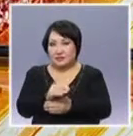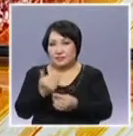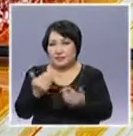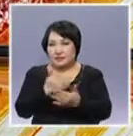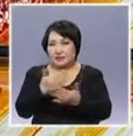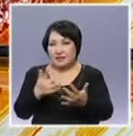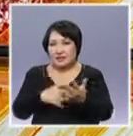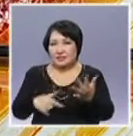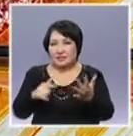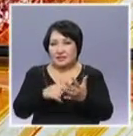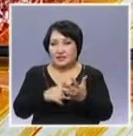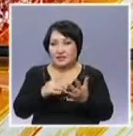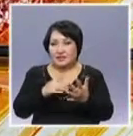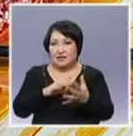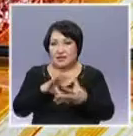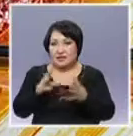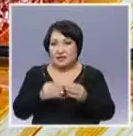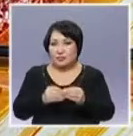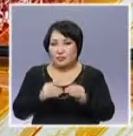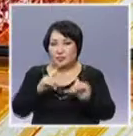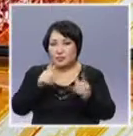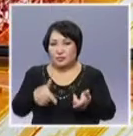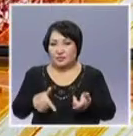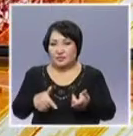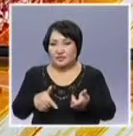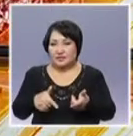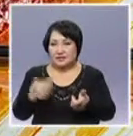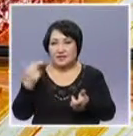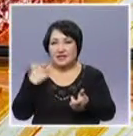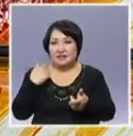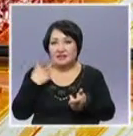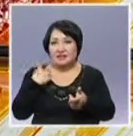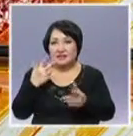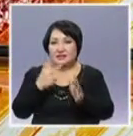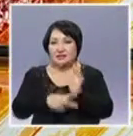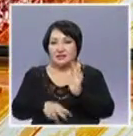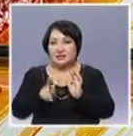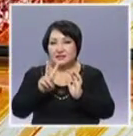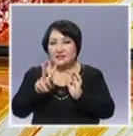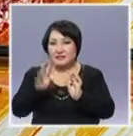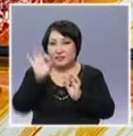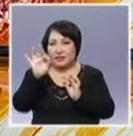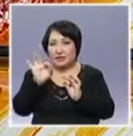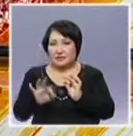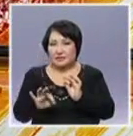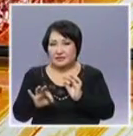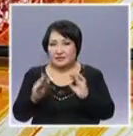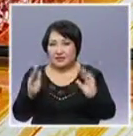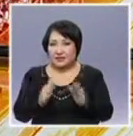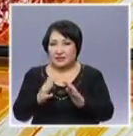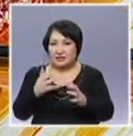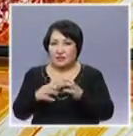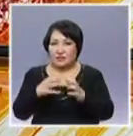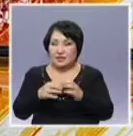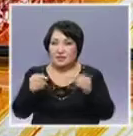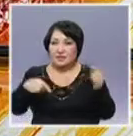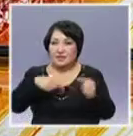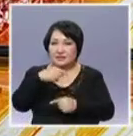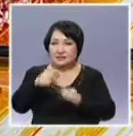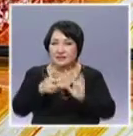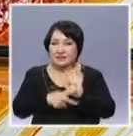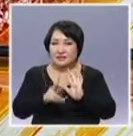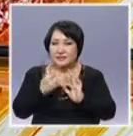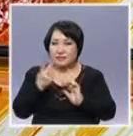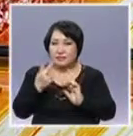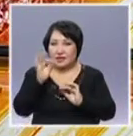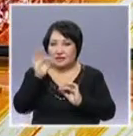қаламызда жалпы түсіп отырған салықтың 82 пайызын береді. Шағын орта бизнес. Оның үстіне,